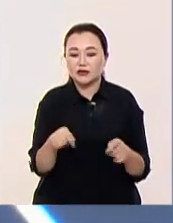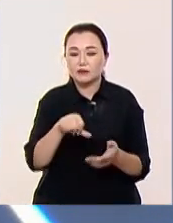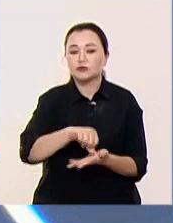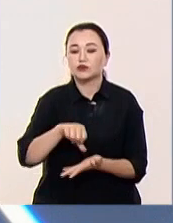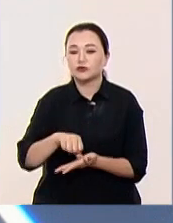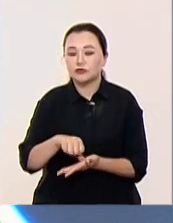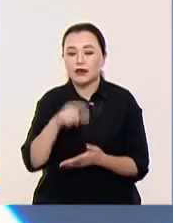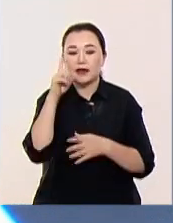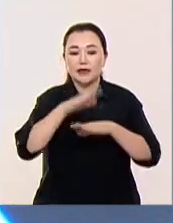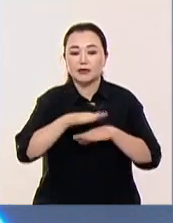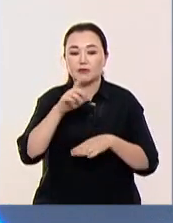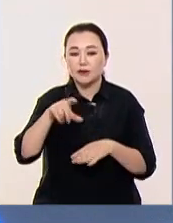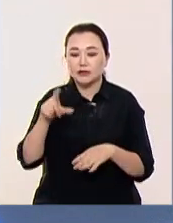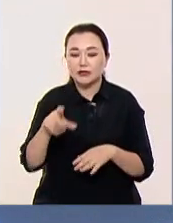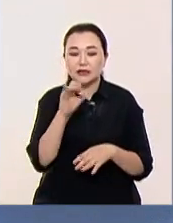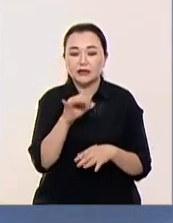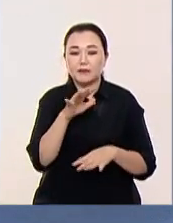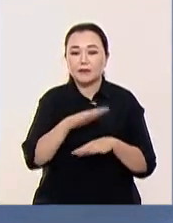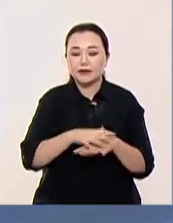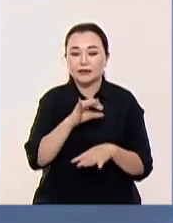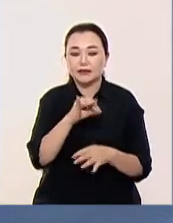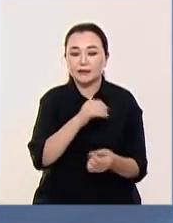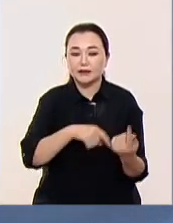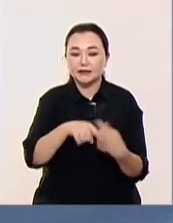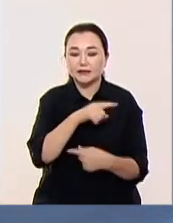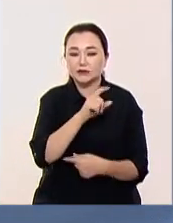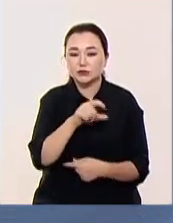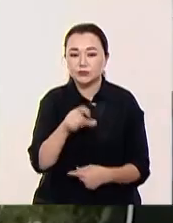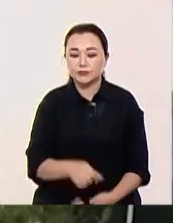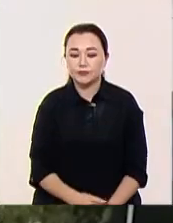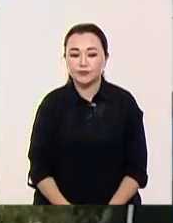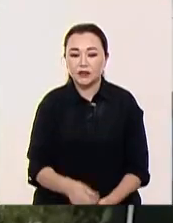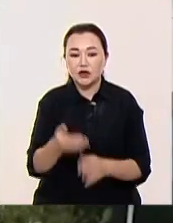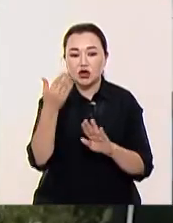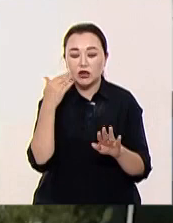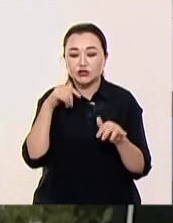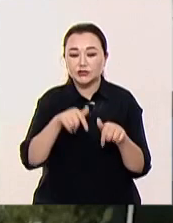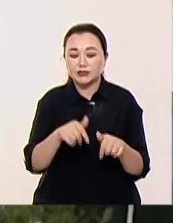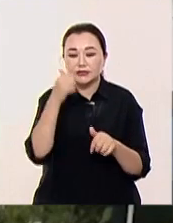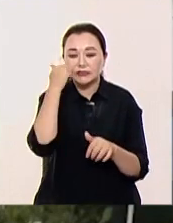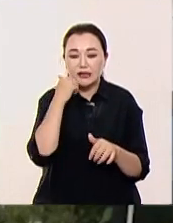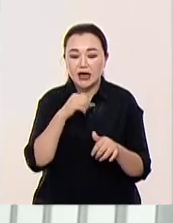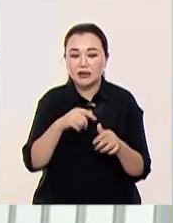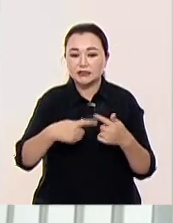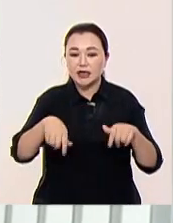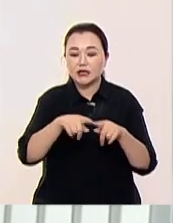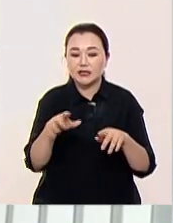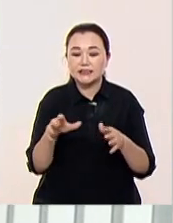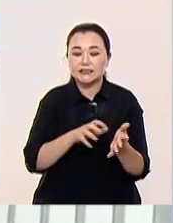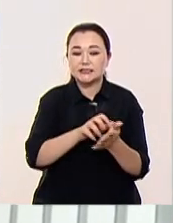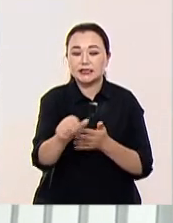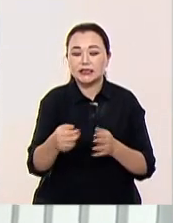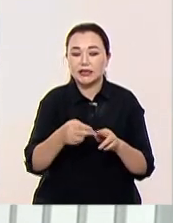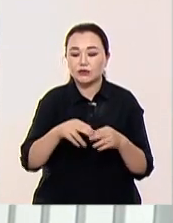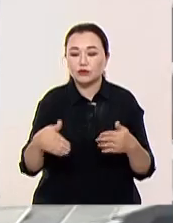присутствовали представители акимата, банка и бизнес-партнеры. Раньше здесь было старое здание, которое снесли и возвели